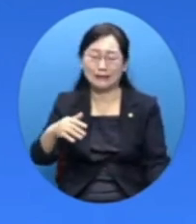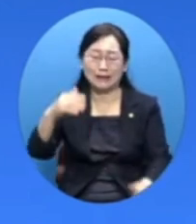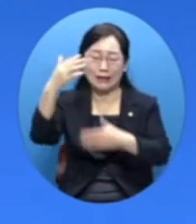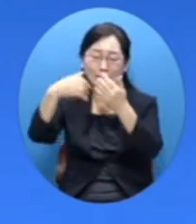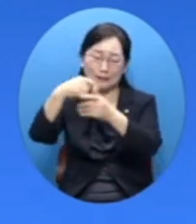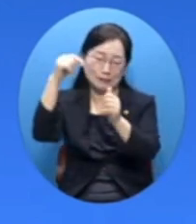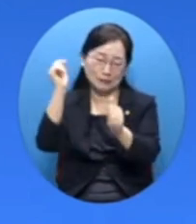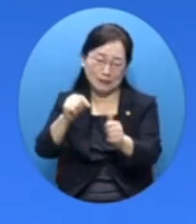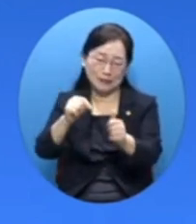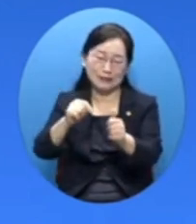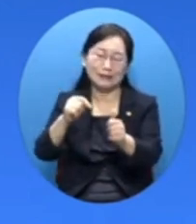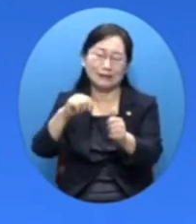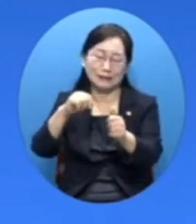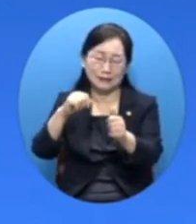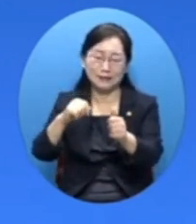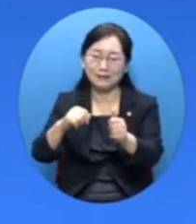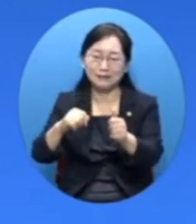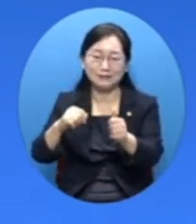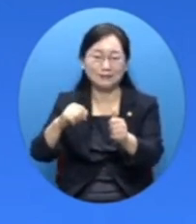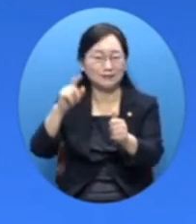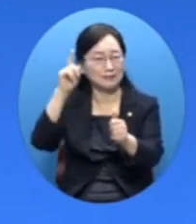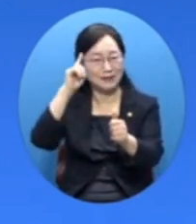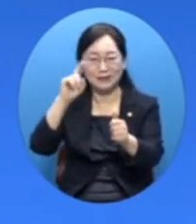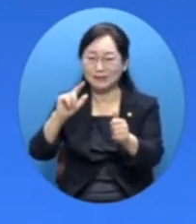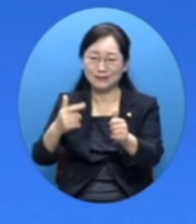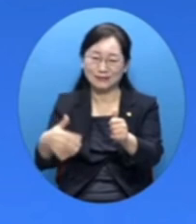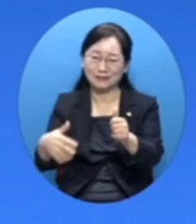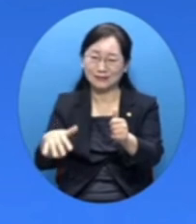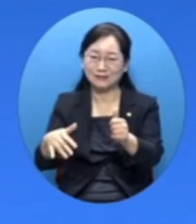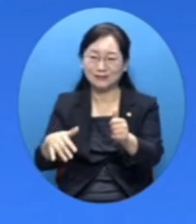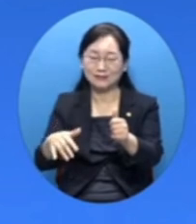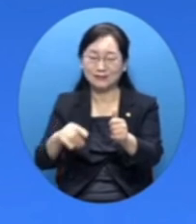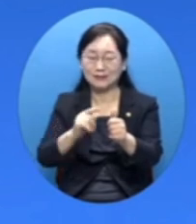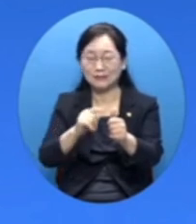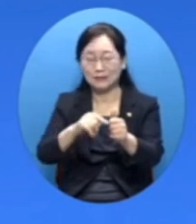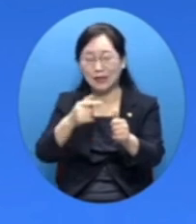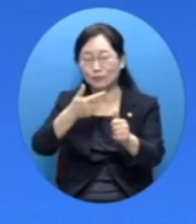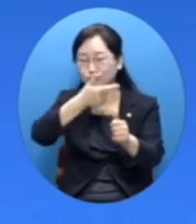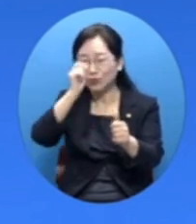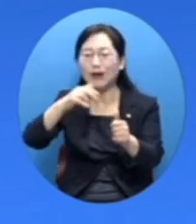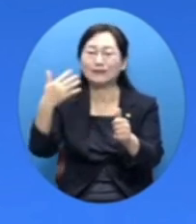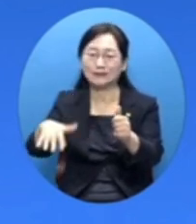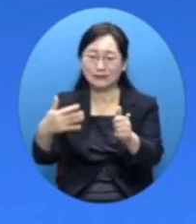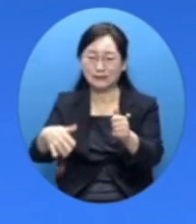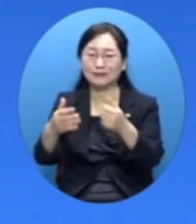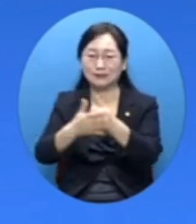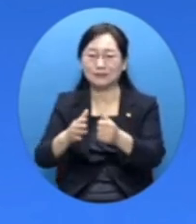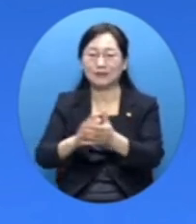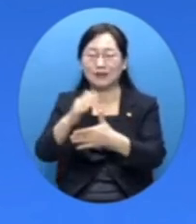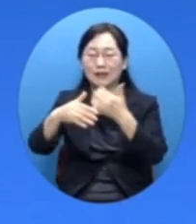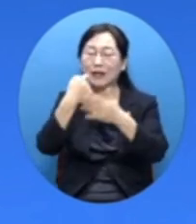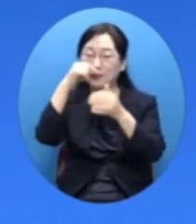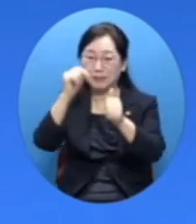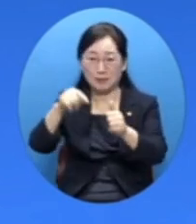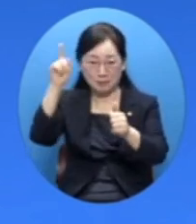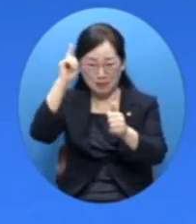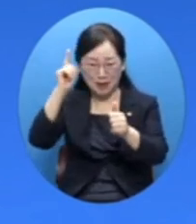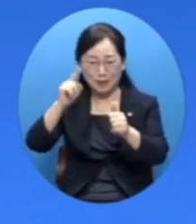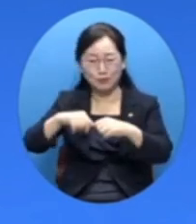그는 모든 면으로 부족한 점이 만기 때문에 하나님 말씀을 온전히 수정하지